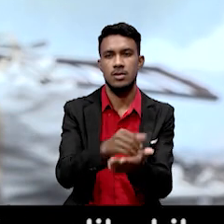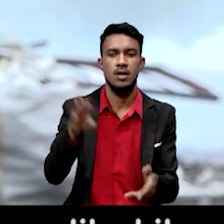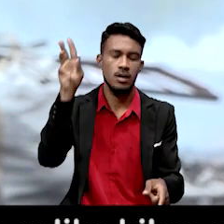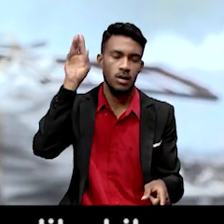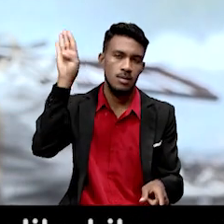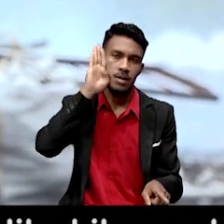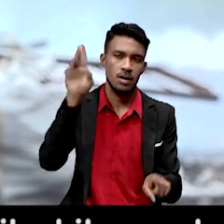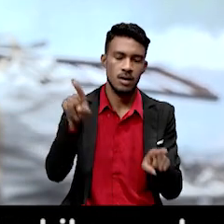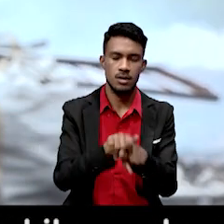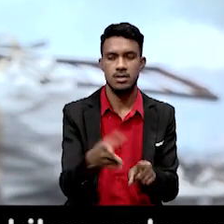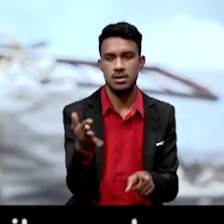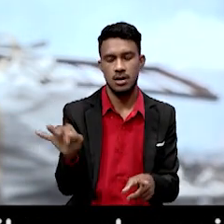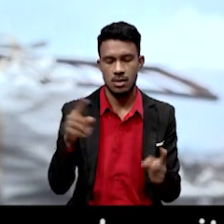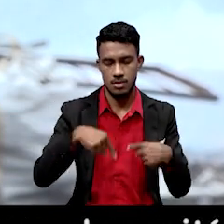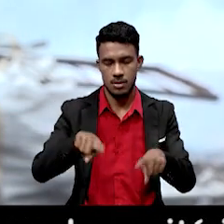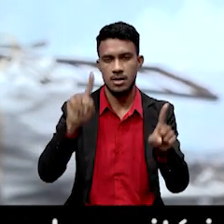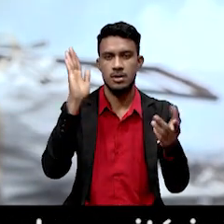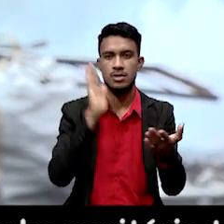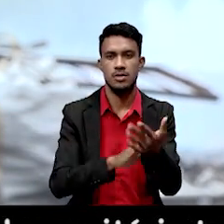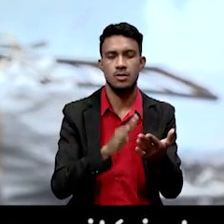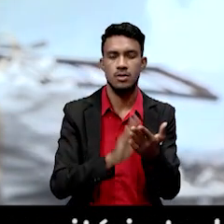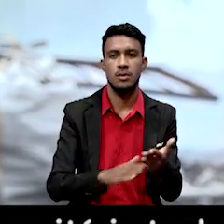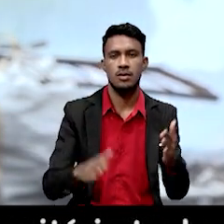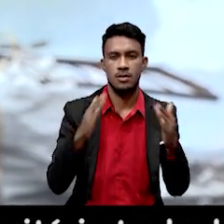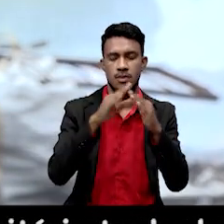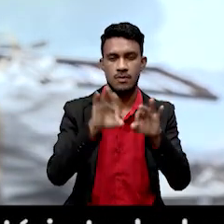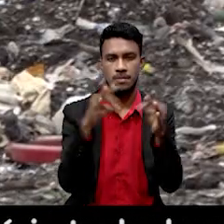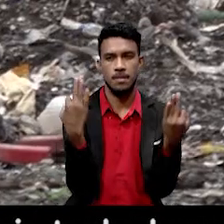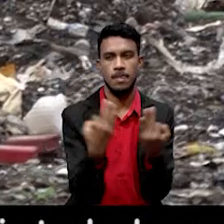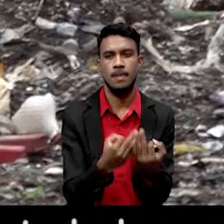ali hobe uma larang sa.